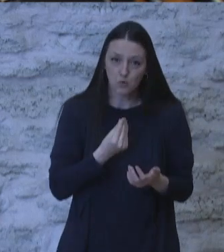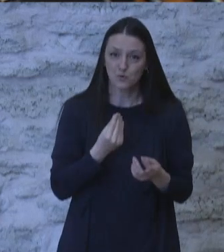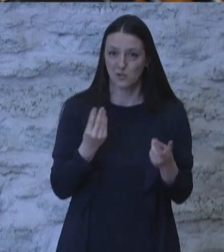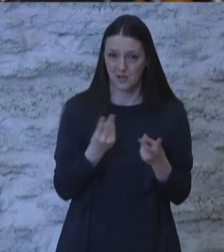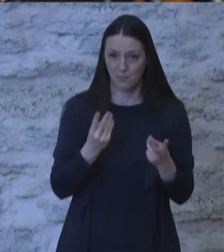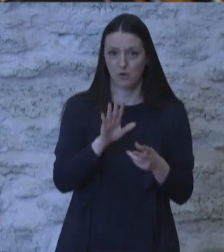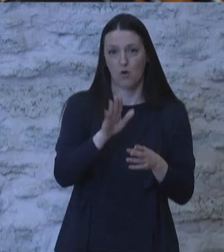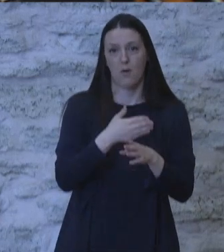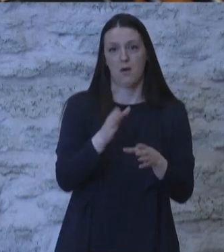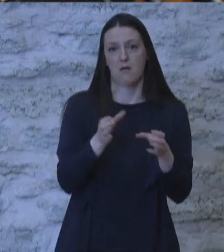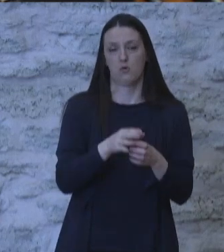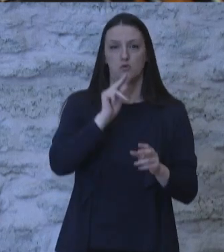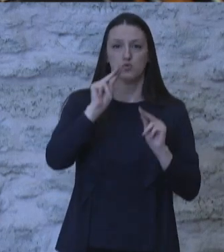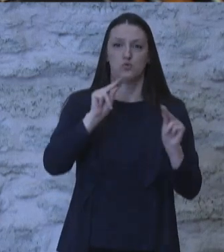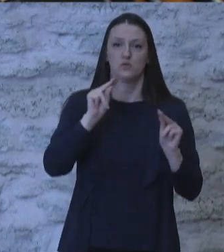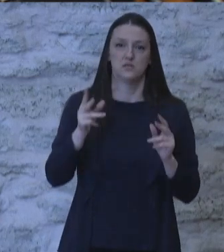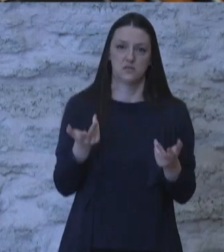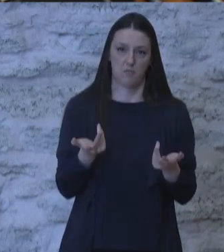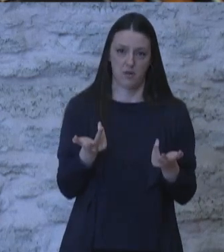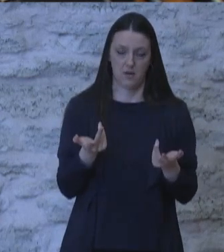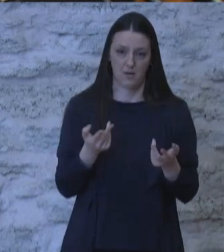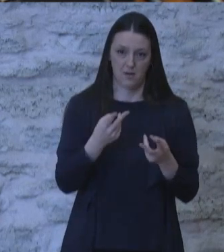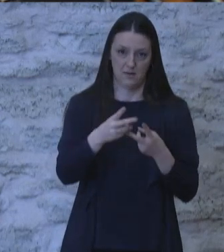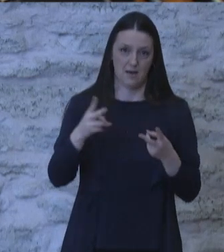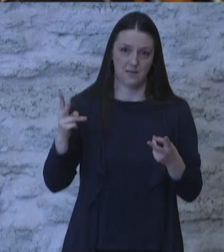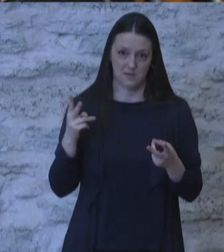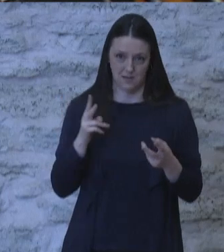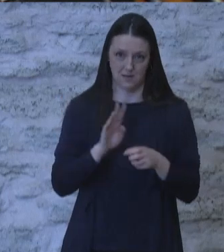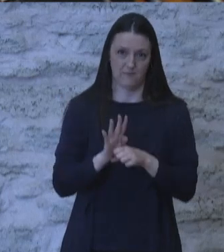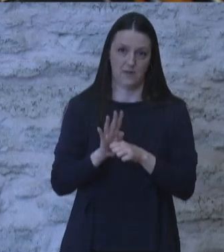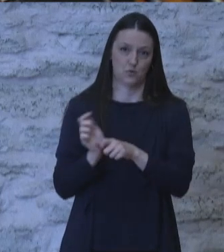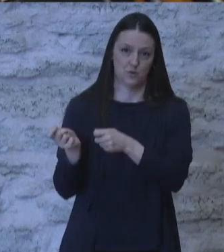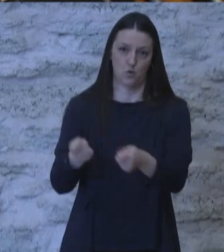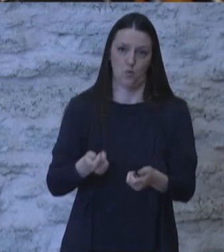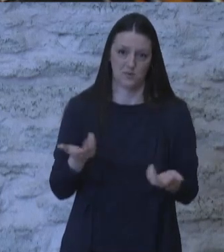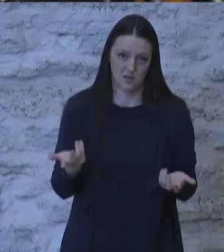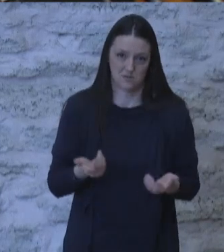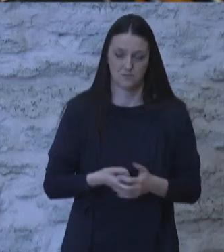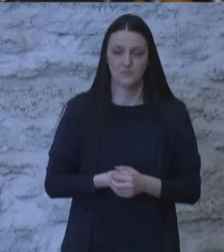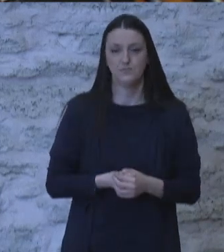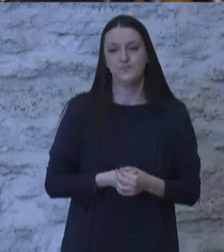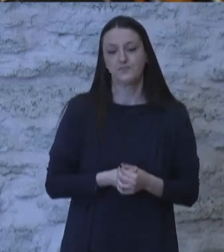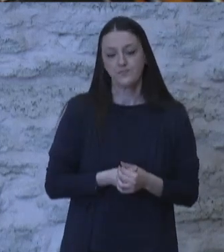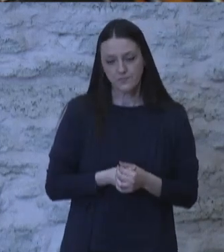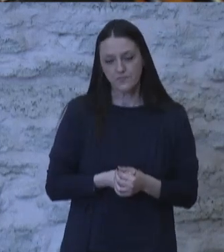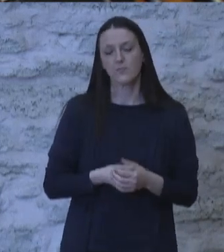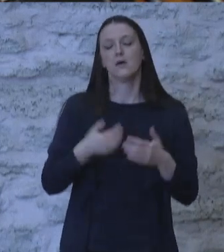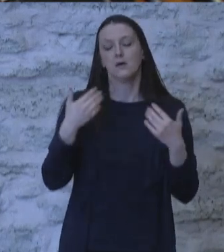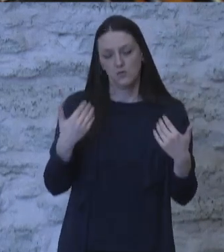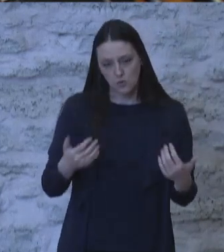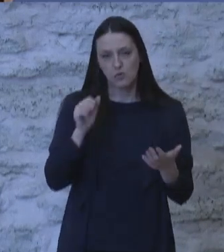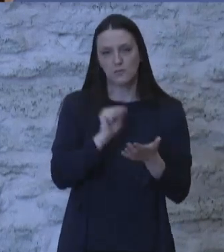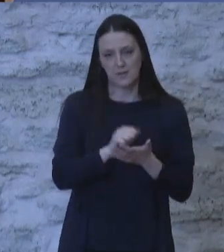ärakonna poolt süüdistada oma oponente koronaviiruse revitamises? Ja no nüüd mul sai pilt